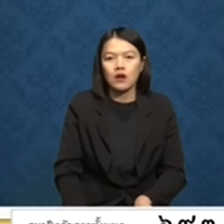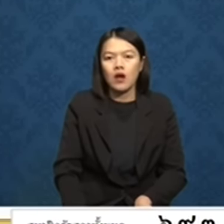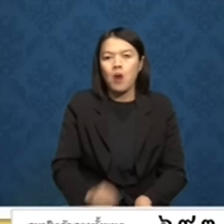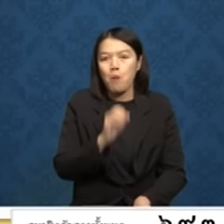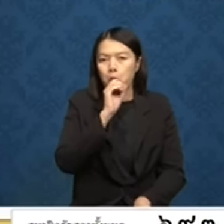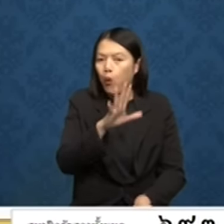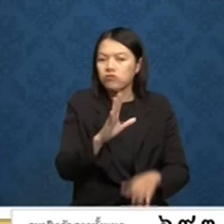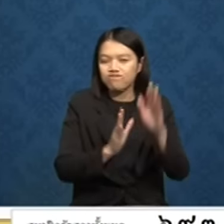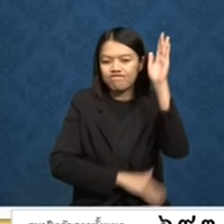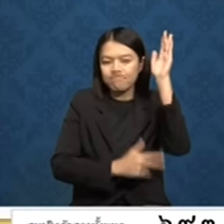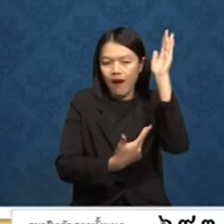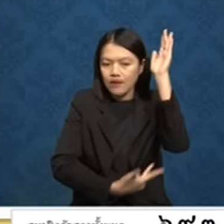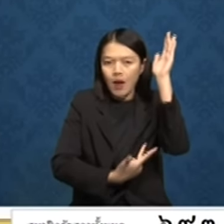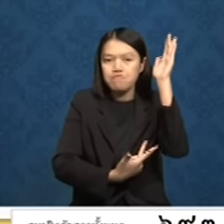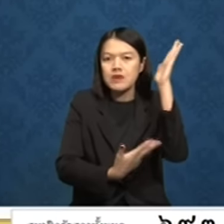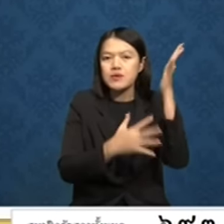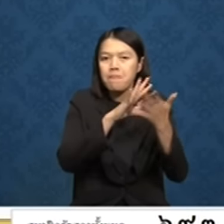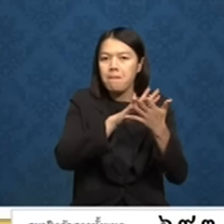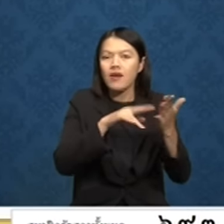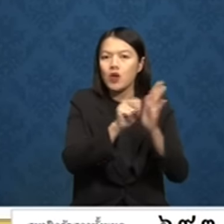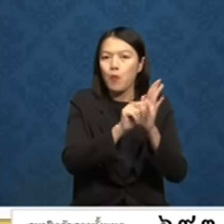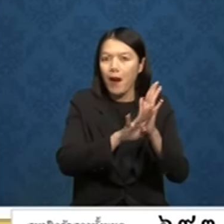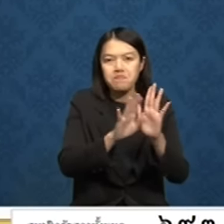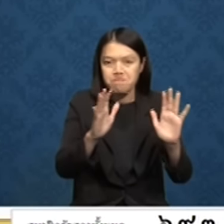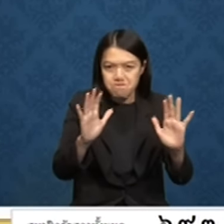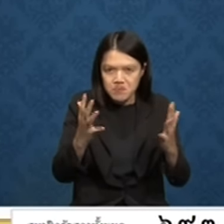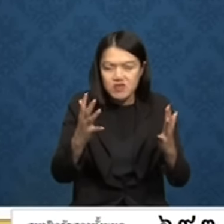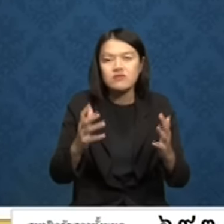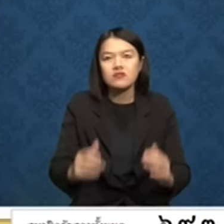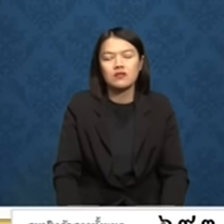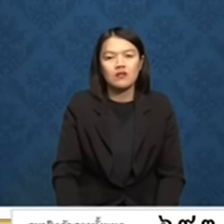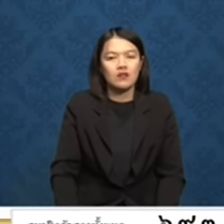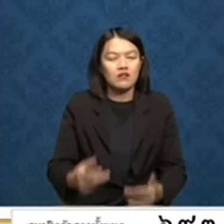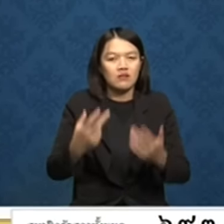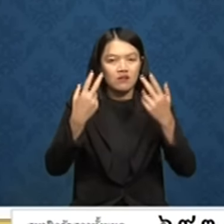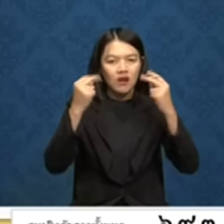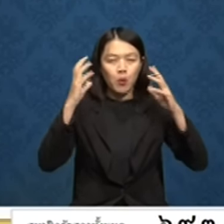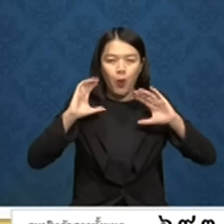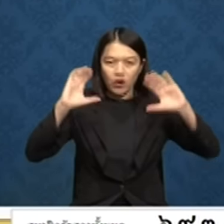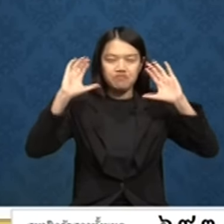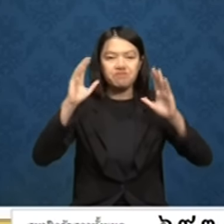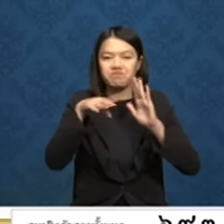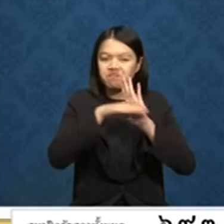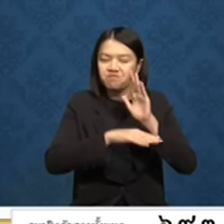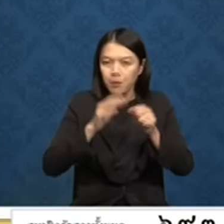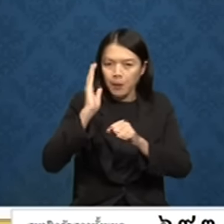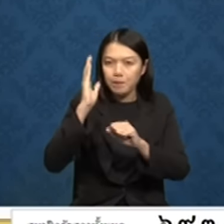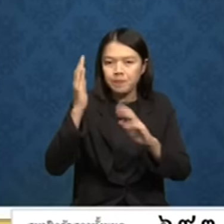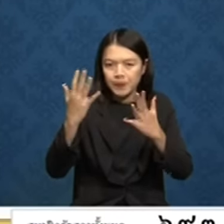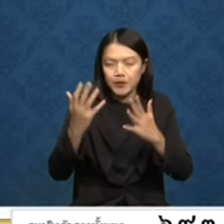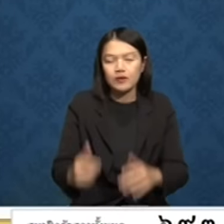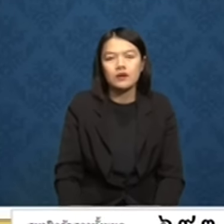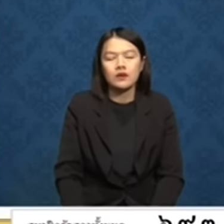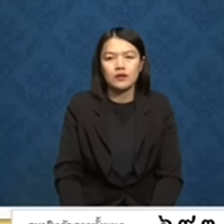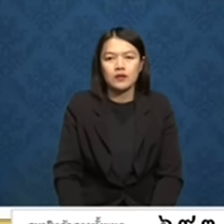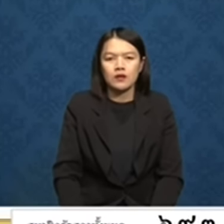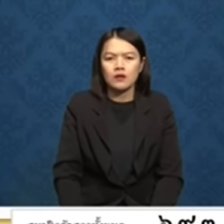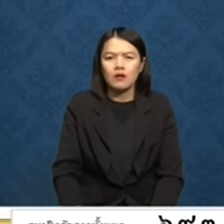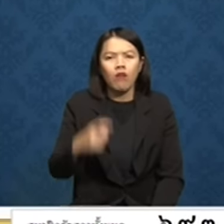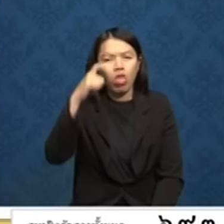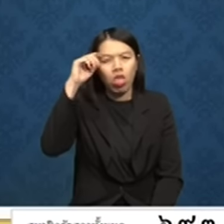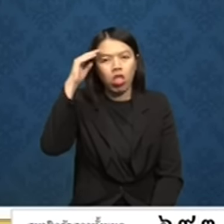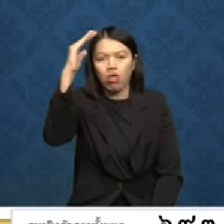ายแดนภาคใต้ตรงๆในนโยบายเมื่อ1ปีที่แล้วนะครับของรัฐบาลที่ผ่านมาตอนนั้นผมก็ประเมินว่าดูเหมือนรัฐบาลเศรษฐาจะ